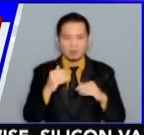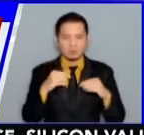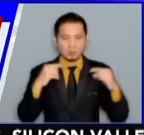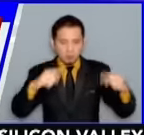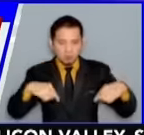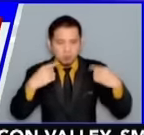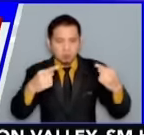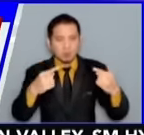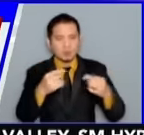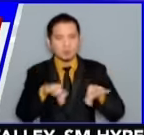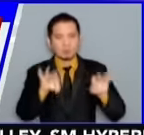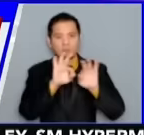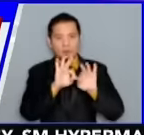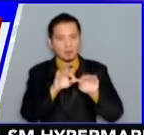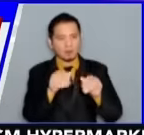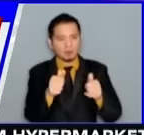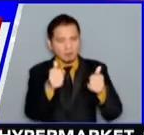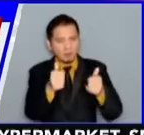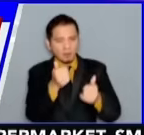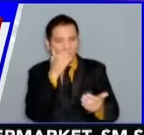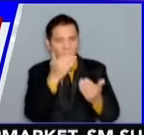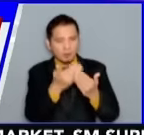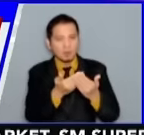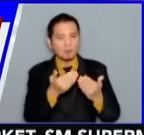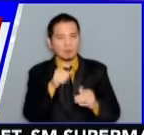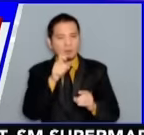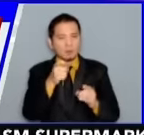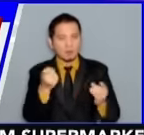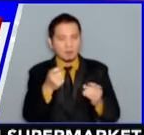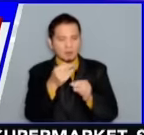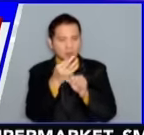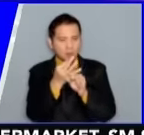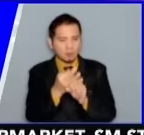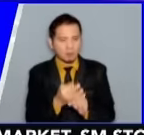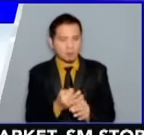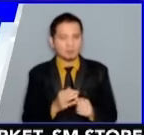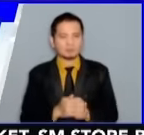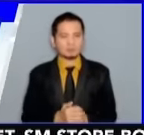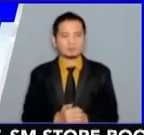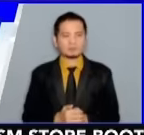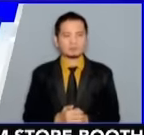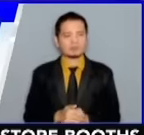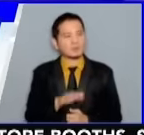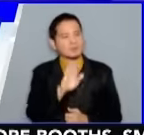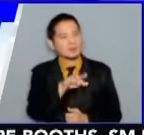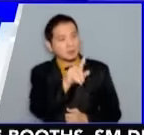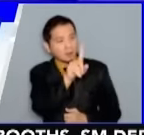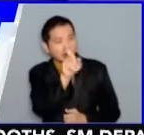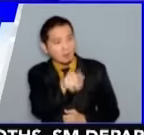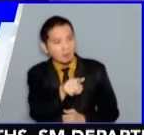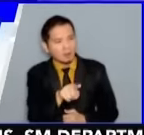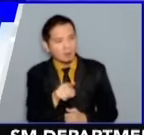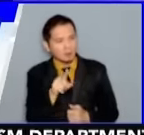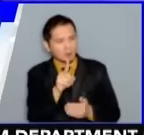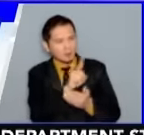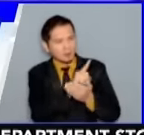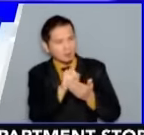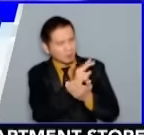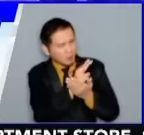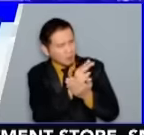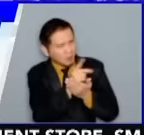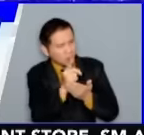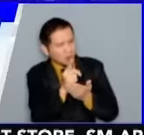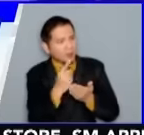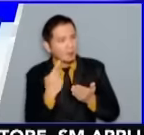ho, Miyerkules, one week from now, Miyerkules Santo na. Oh. Ano ho ang inaasahan natin magiging, kailan natin inaasahan ang peak